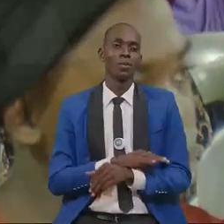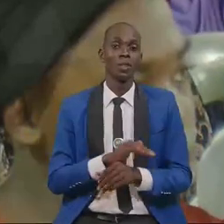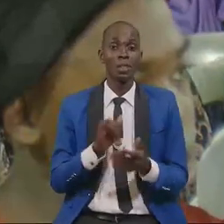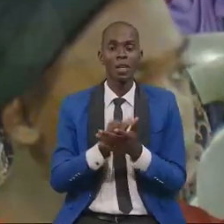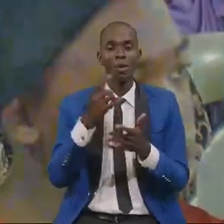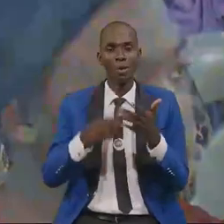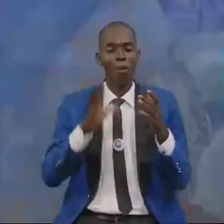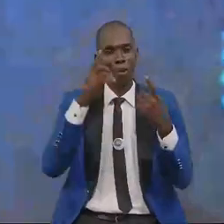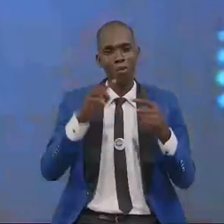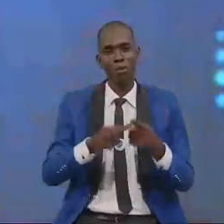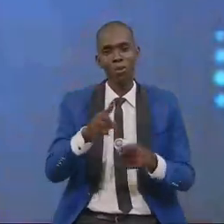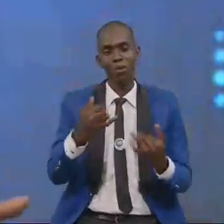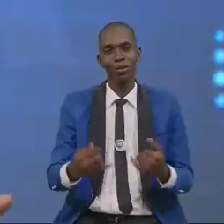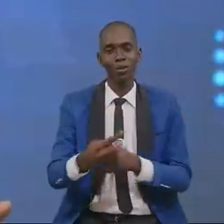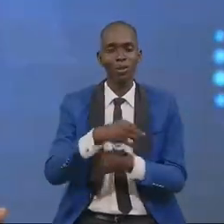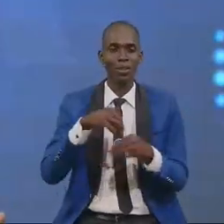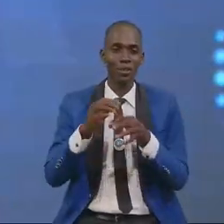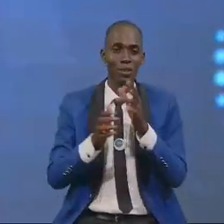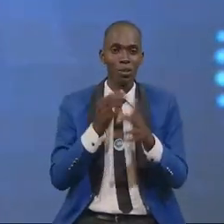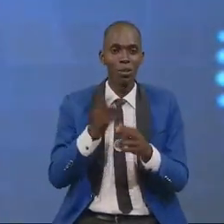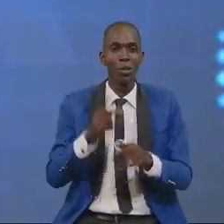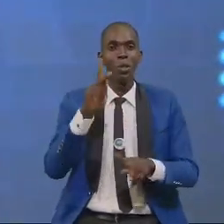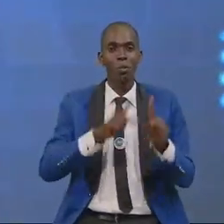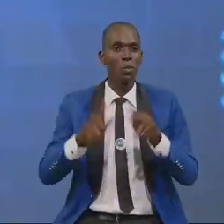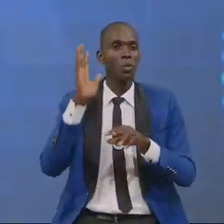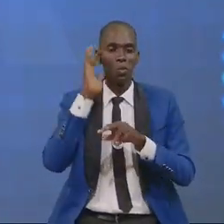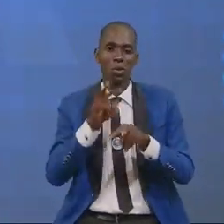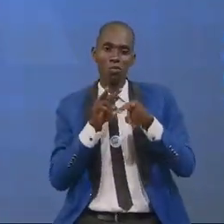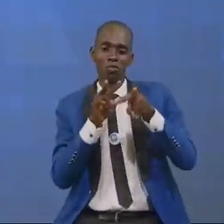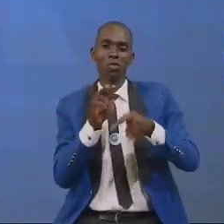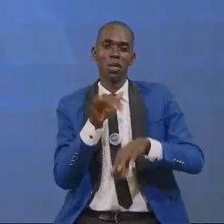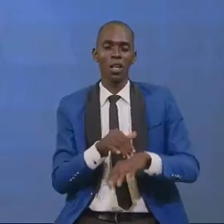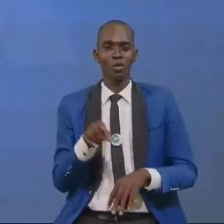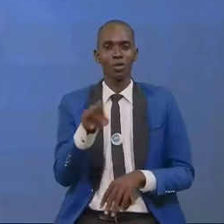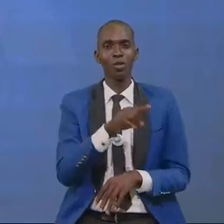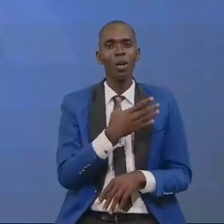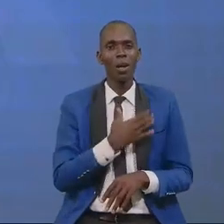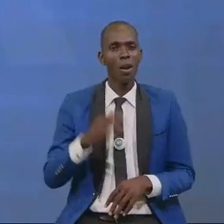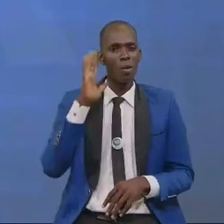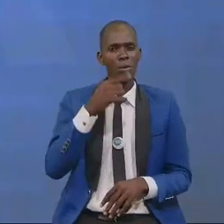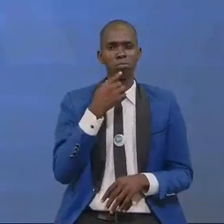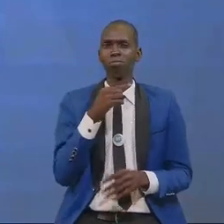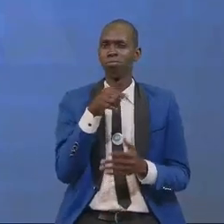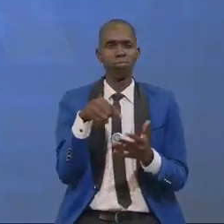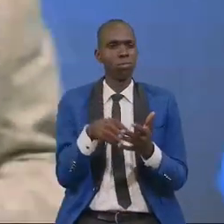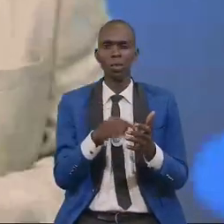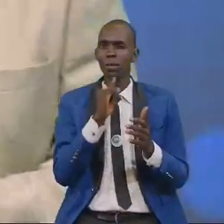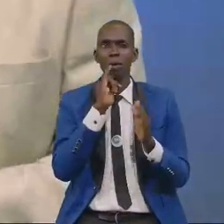arriver aujourd'hui les gens vont te regarder après avoir quitté ici ils m'ont dit ah ça c'est admirable